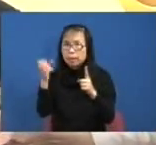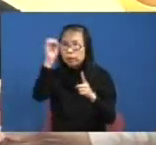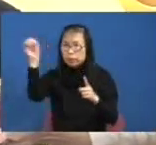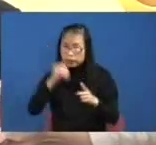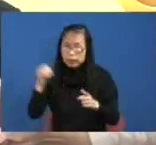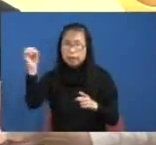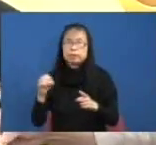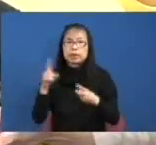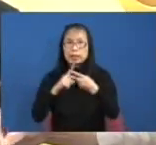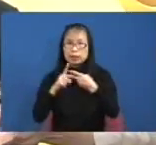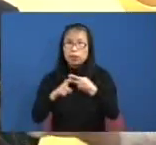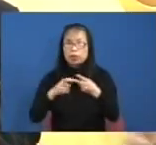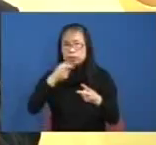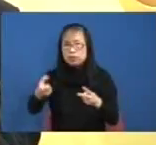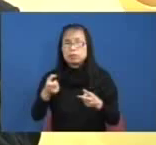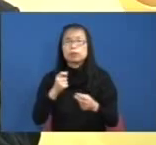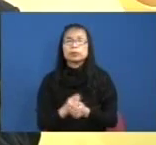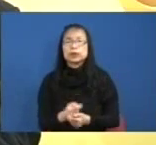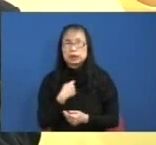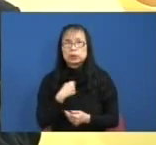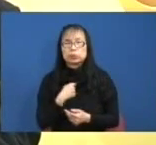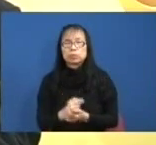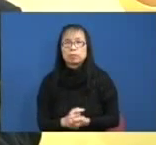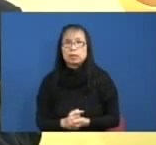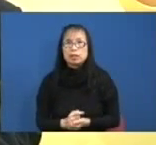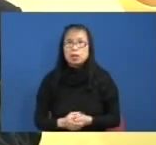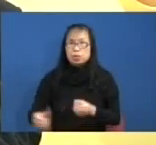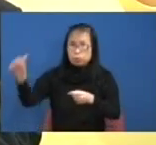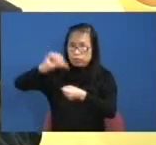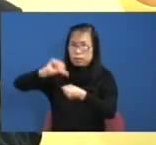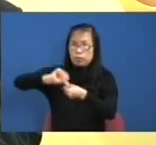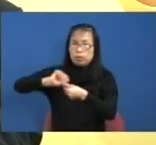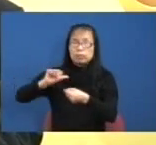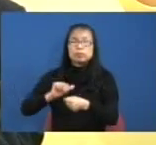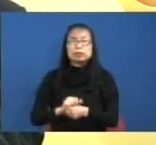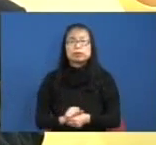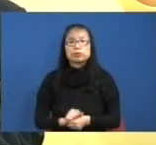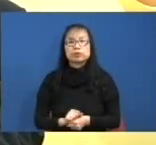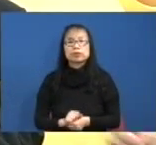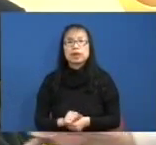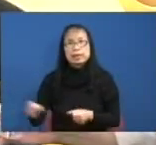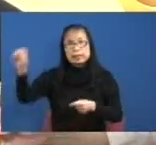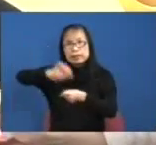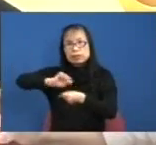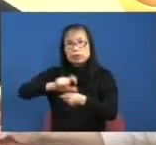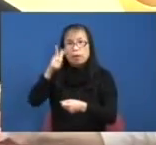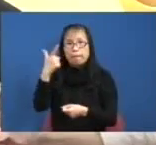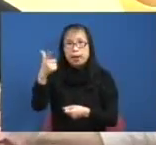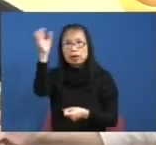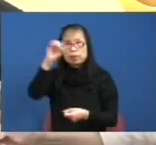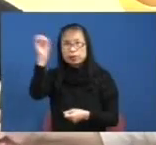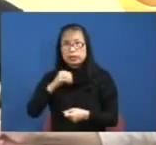資嗰個開支嗰度。 明白明白。 咁、如果係一啲酒樓嘅話咧，咁大概係增加咗8% 到